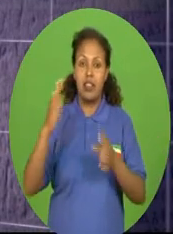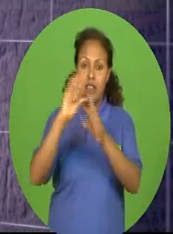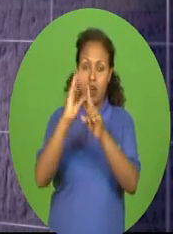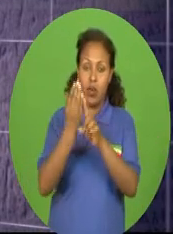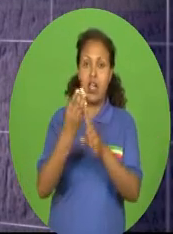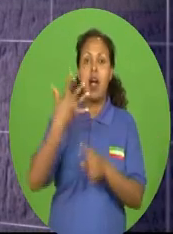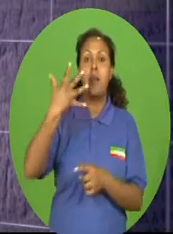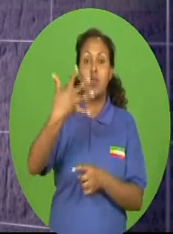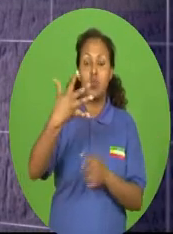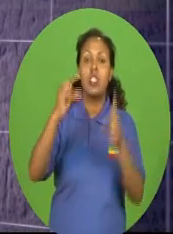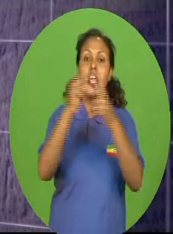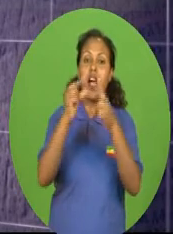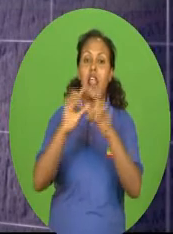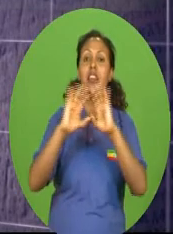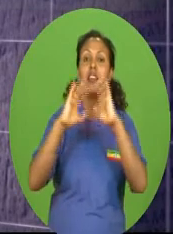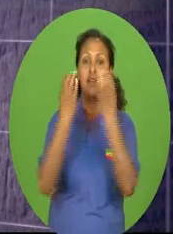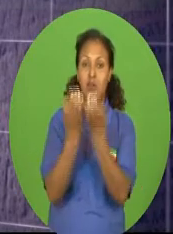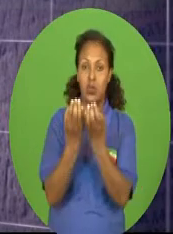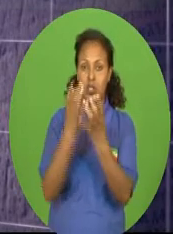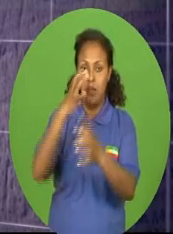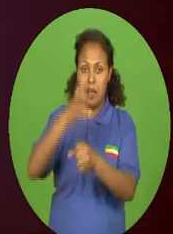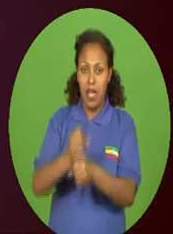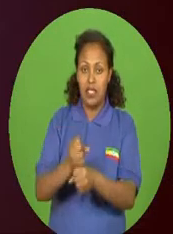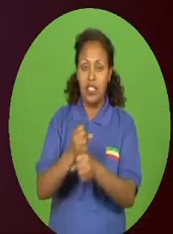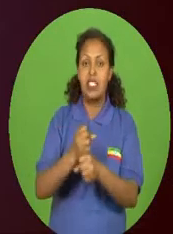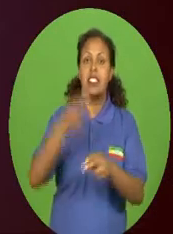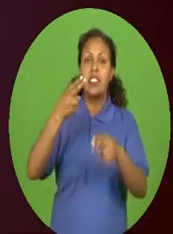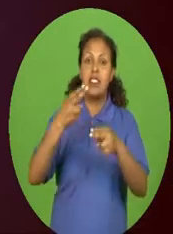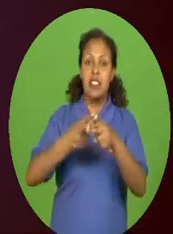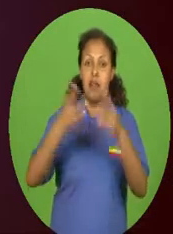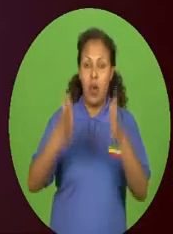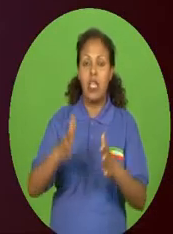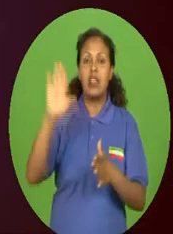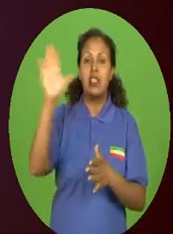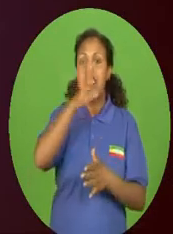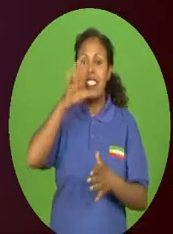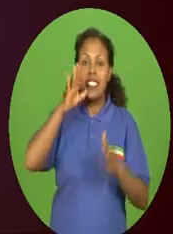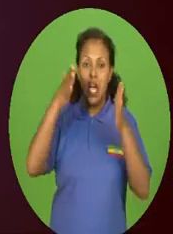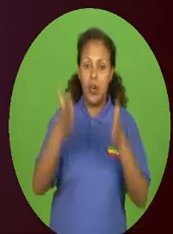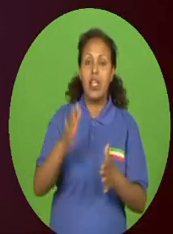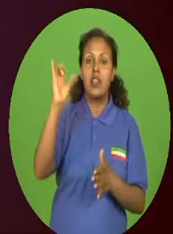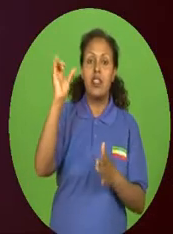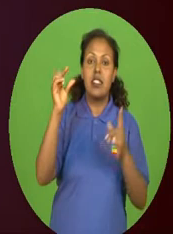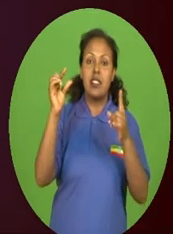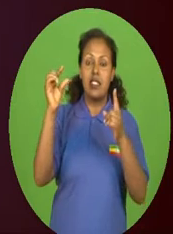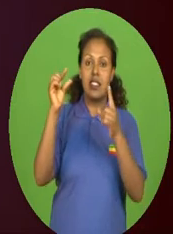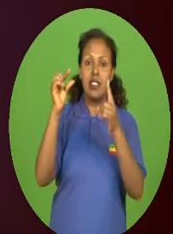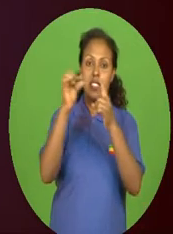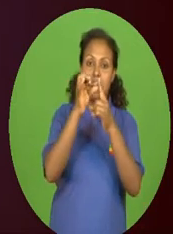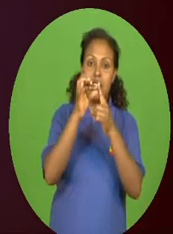አኳያ 5ቱን የቃል ክፍሎች በመያዝ ስማዊ፣ ግሳዊ፣